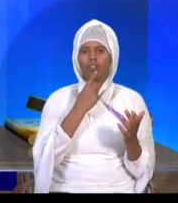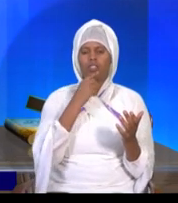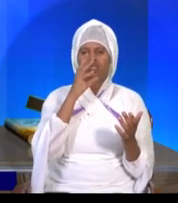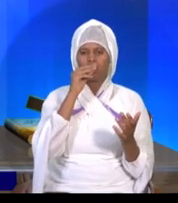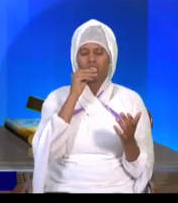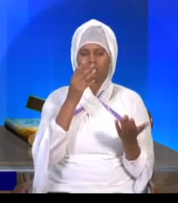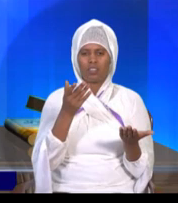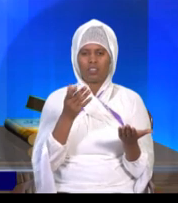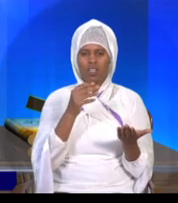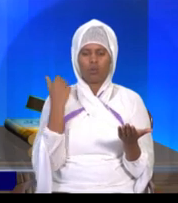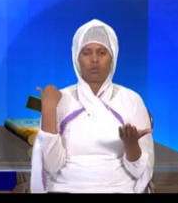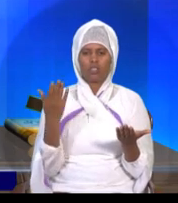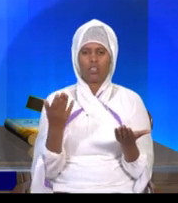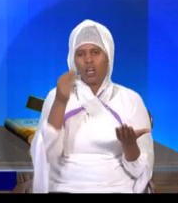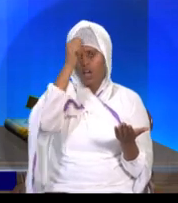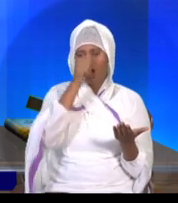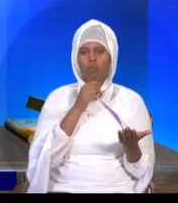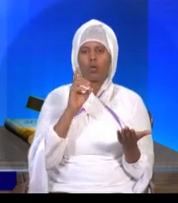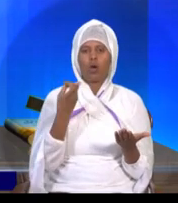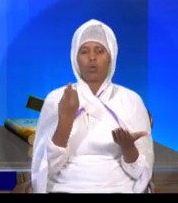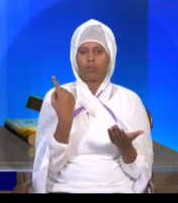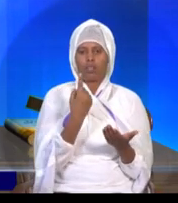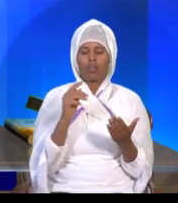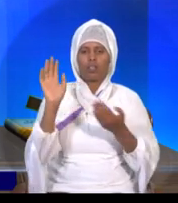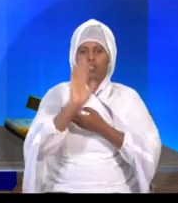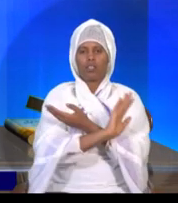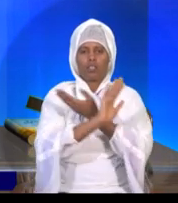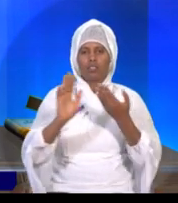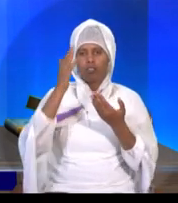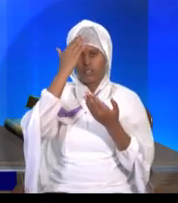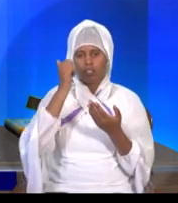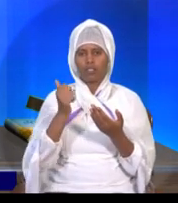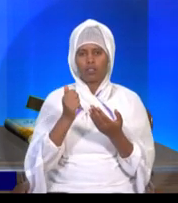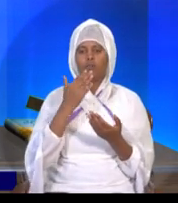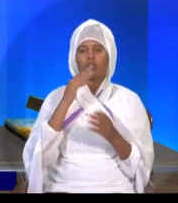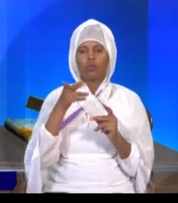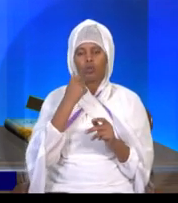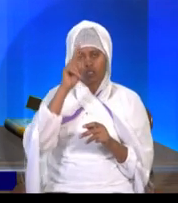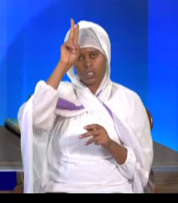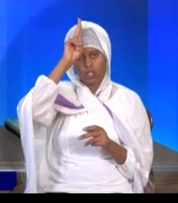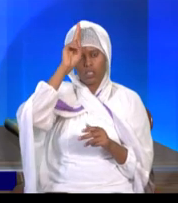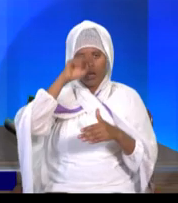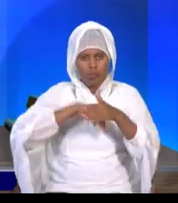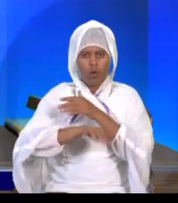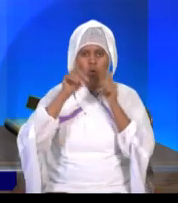ተለፋሊፋ ዝበሃል ንሳ ኣባይ ኣይቆም እንተዘይኮይኑ ከድሕነኒ ይክእልኒ ሰይጣን ይበኣ ሓዲርኩም